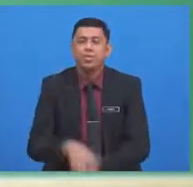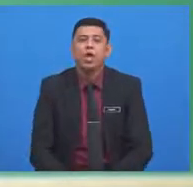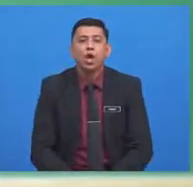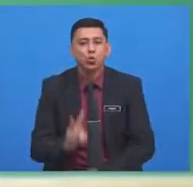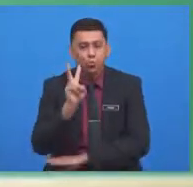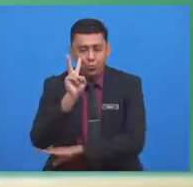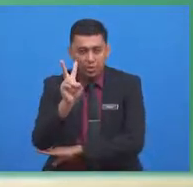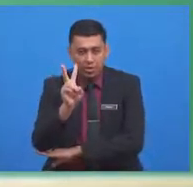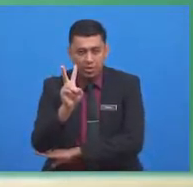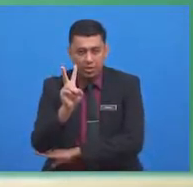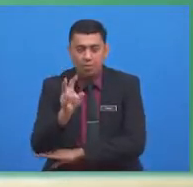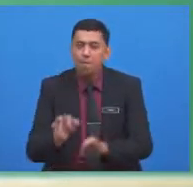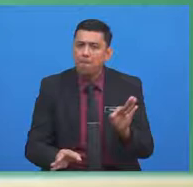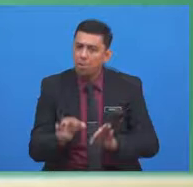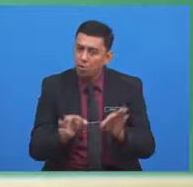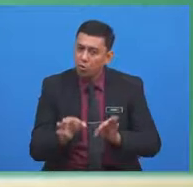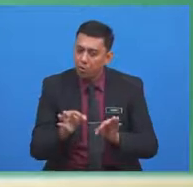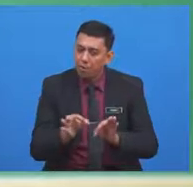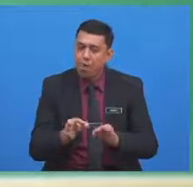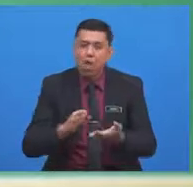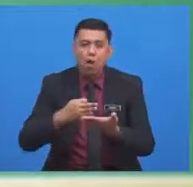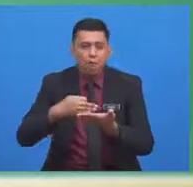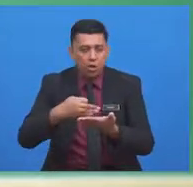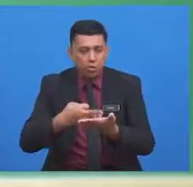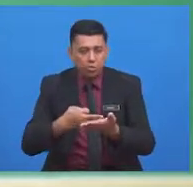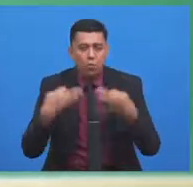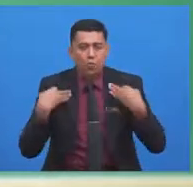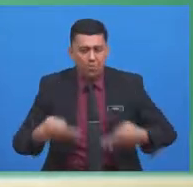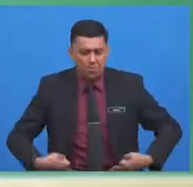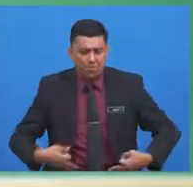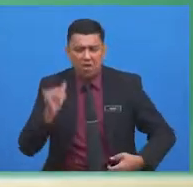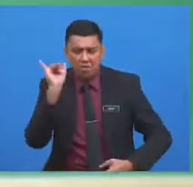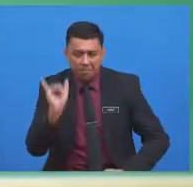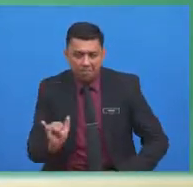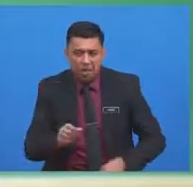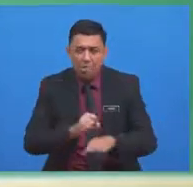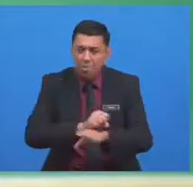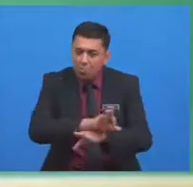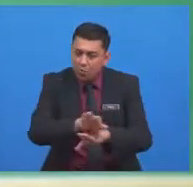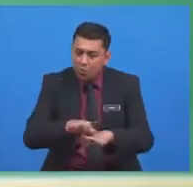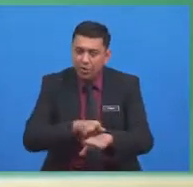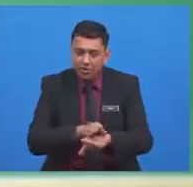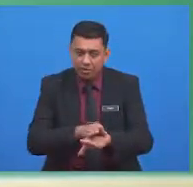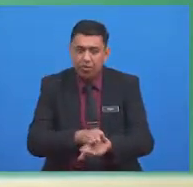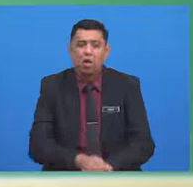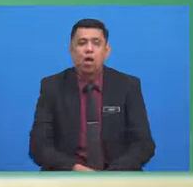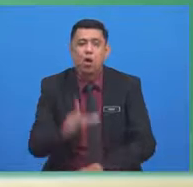Kedua, menghuraikan faktor fizikal yang mempengaruhi luluh hawa.